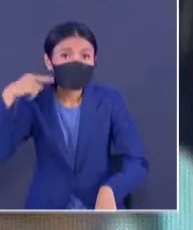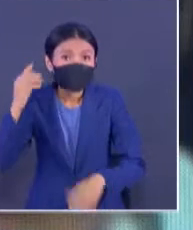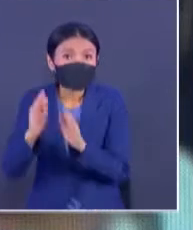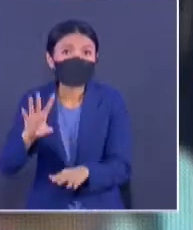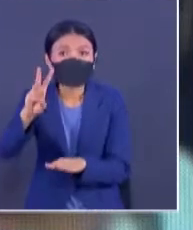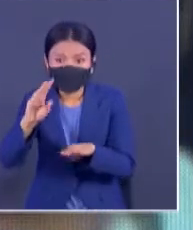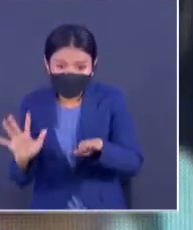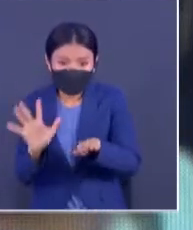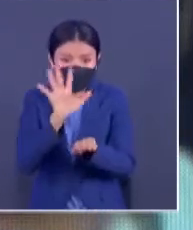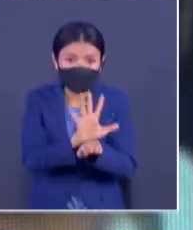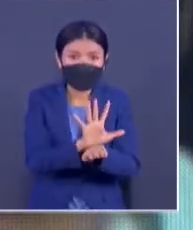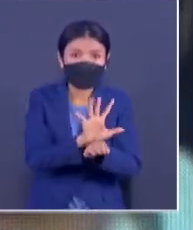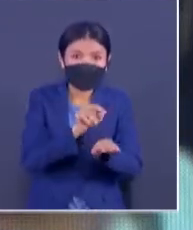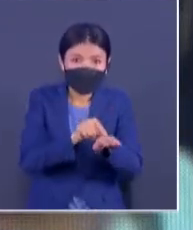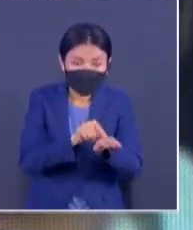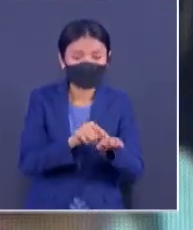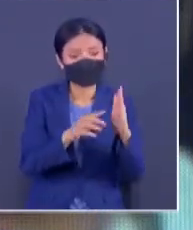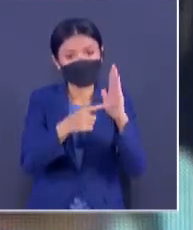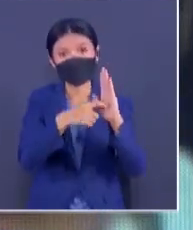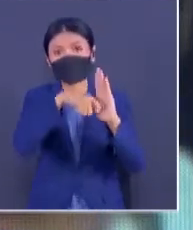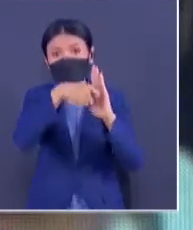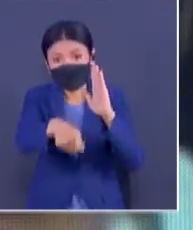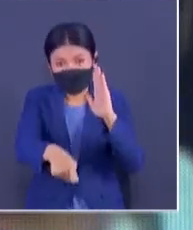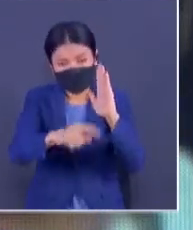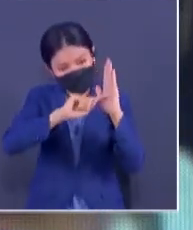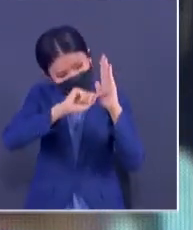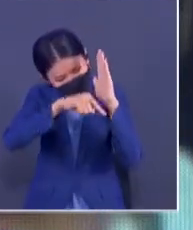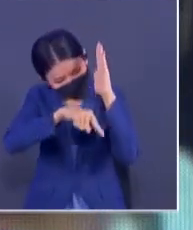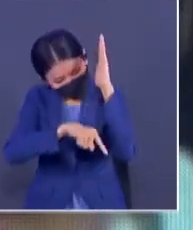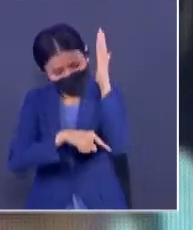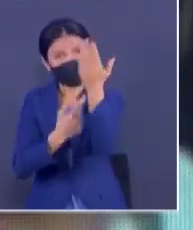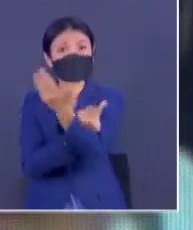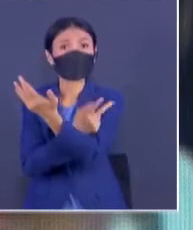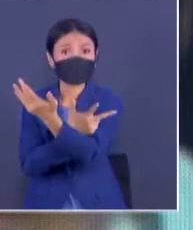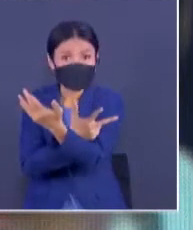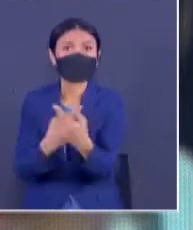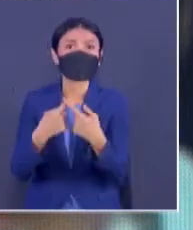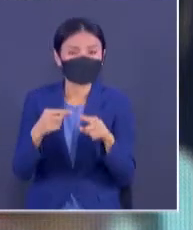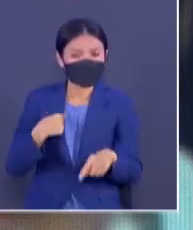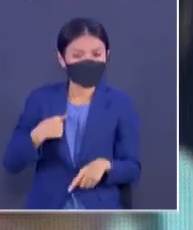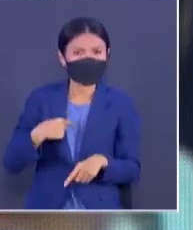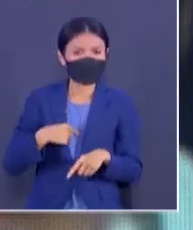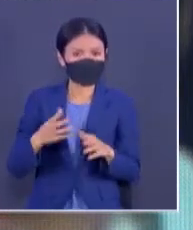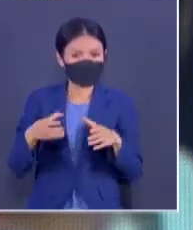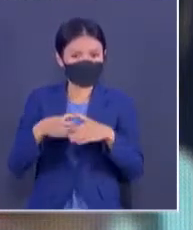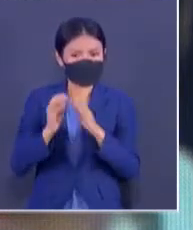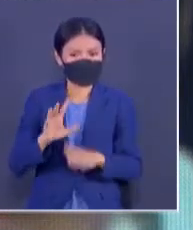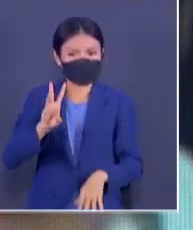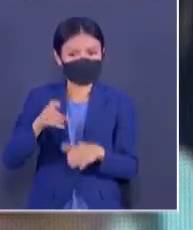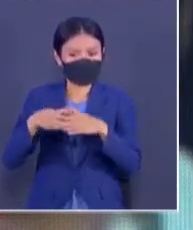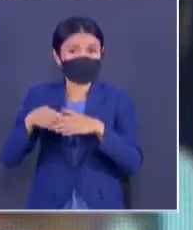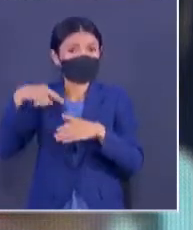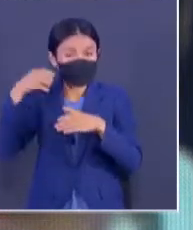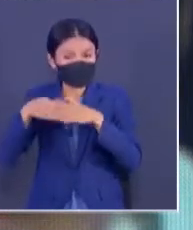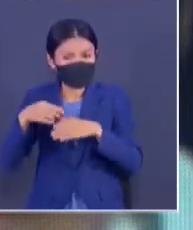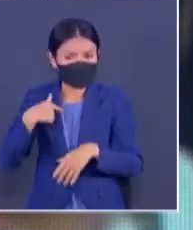เด็กหญิงหนึ่งในนั้นโทรไปแจ้งตำรวจเพราะว่าเกรงว่าจะไม่ปลอดภัยแล้วเธอก็ไม่ได้บอกทางบ้านไว้ด้วยนะครับว่าจะมีการเดินทาง